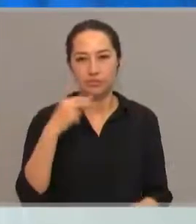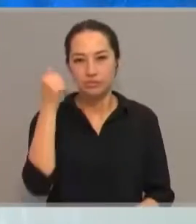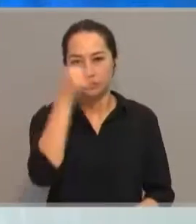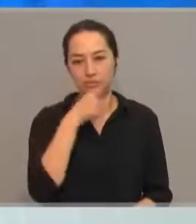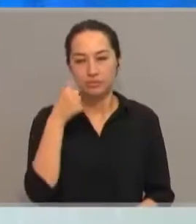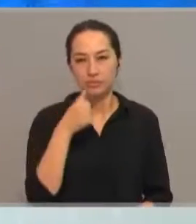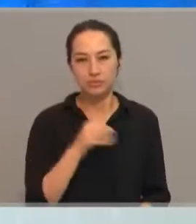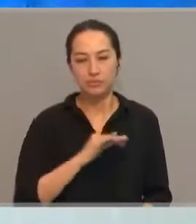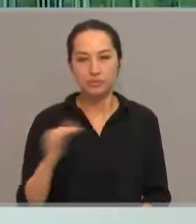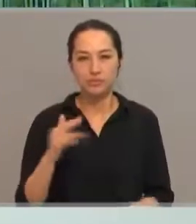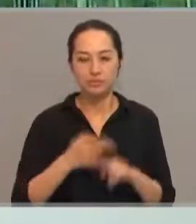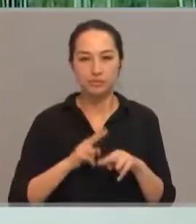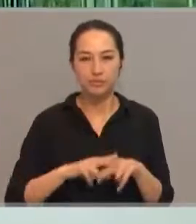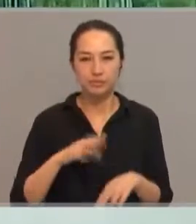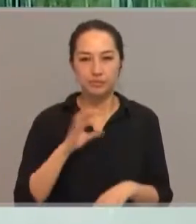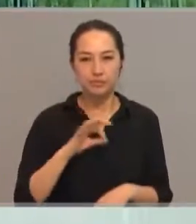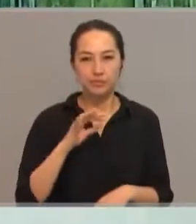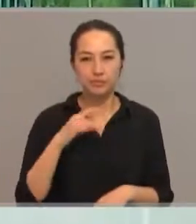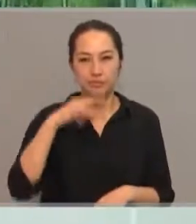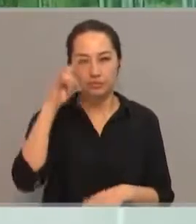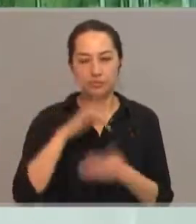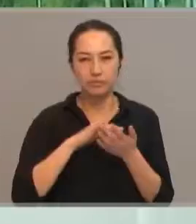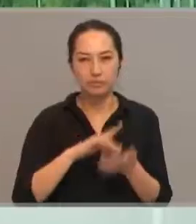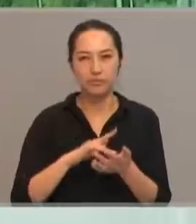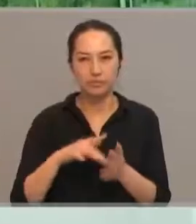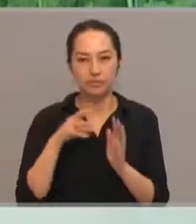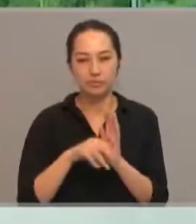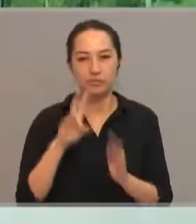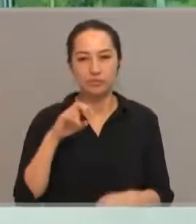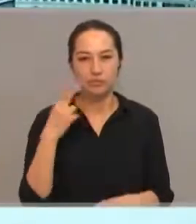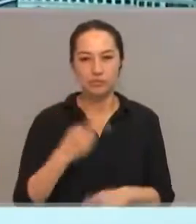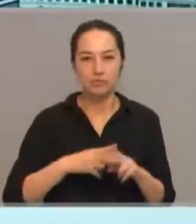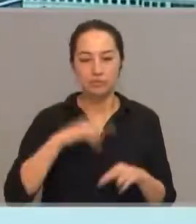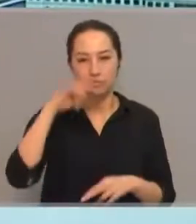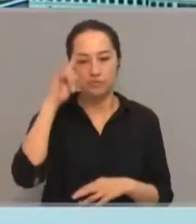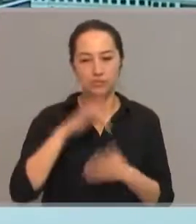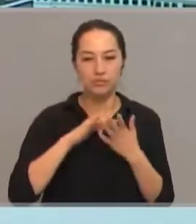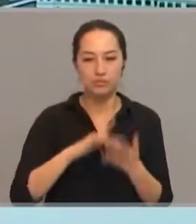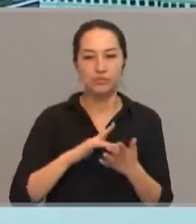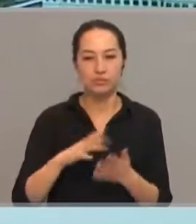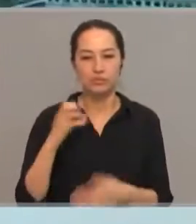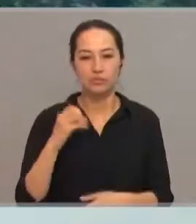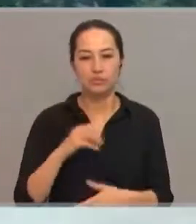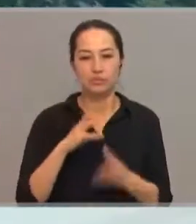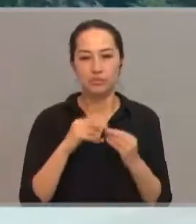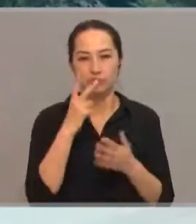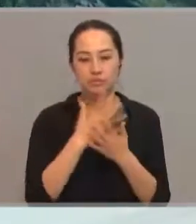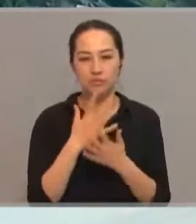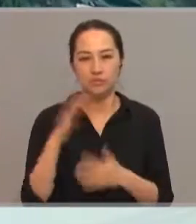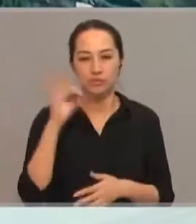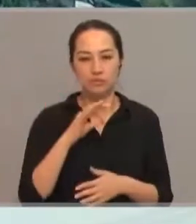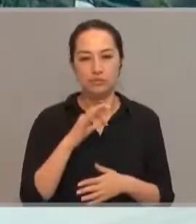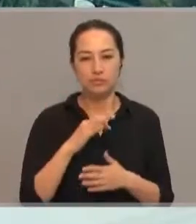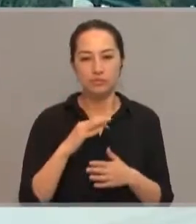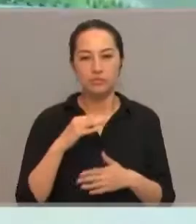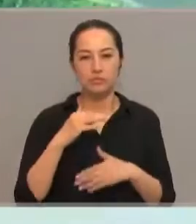году. Официальную статистику казахстанского туризма предоставили в нацкомпании «Казахтуризм». Также статистика показывает рост количества